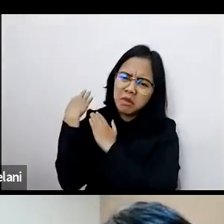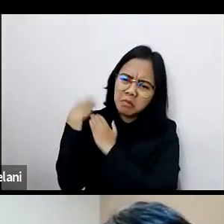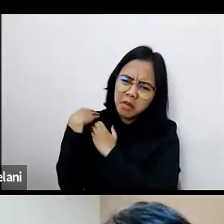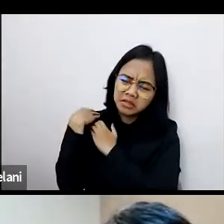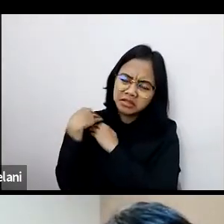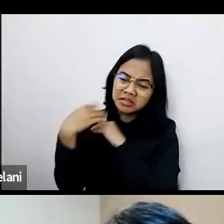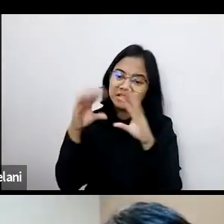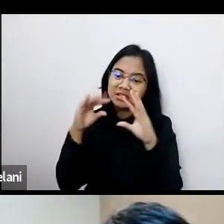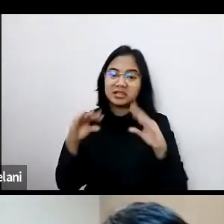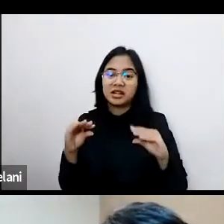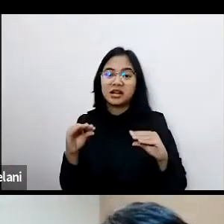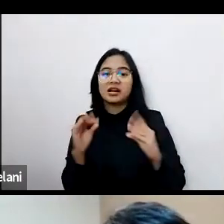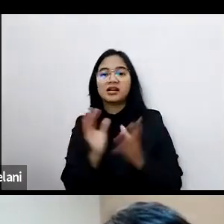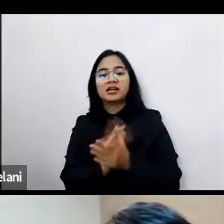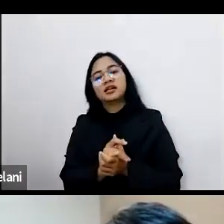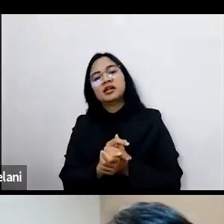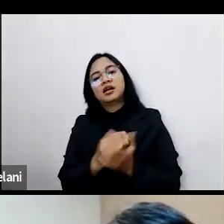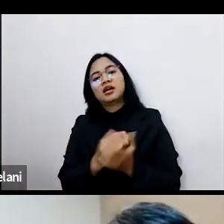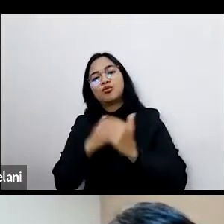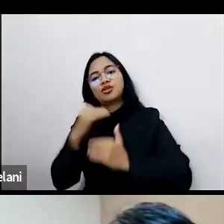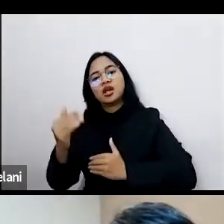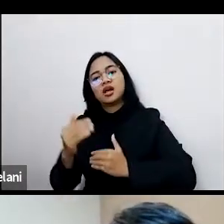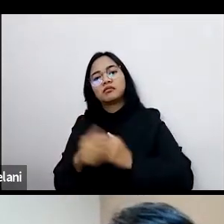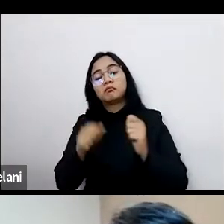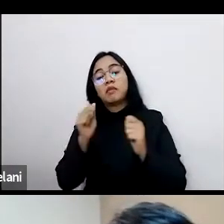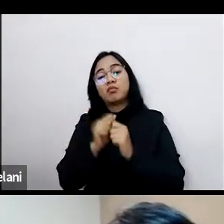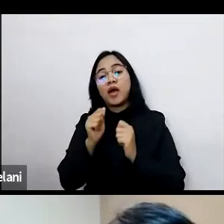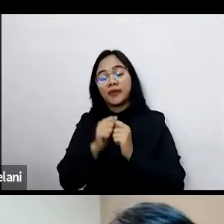sebagai akademisi yang kemudian membuat